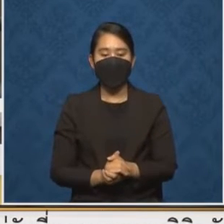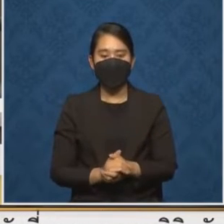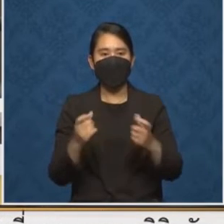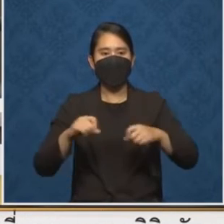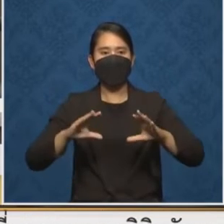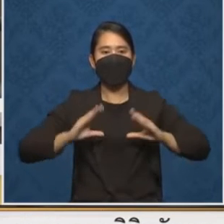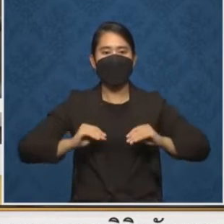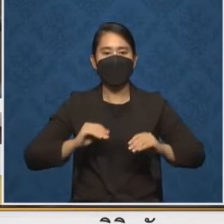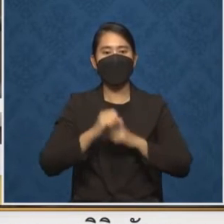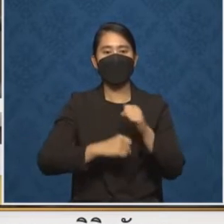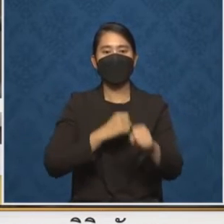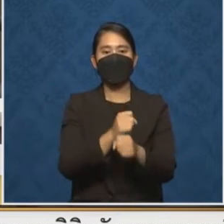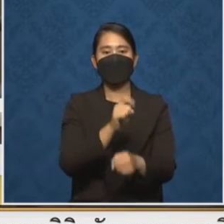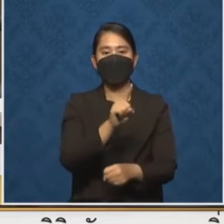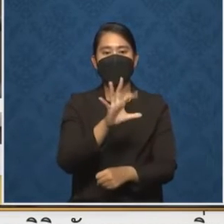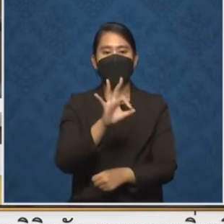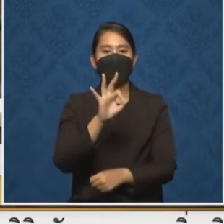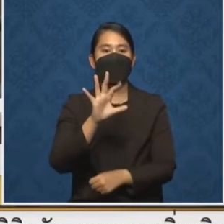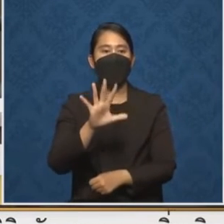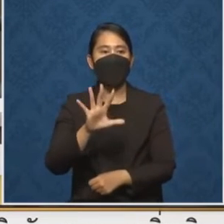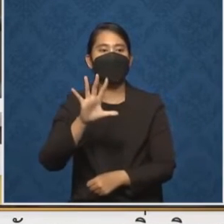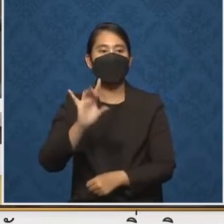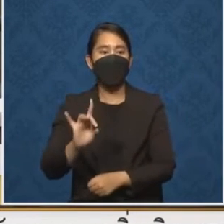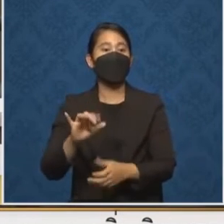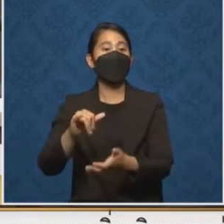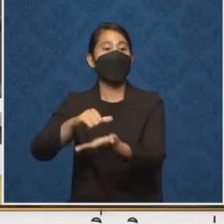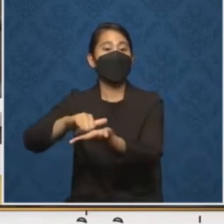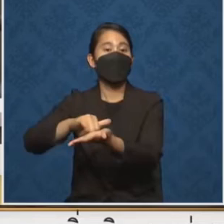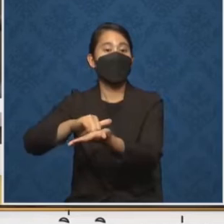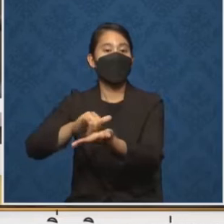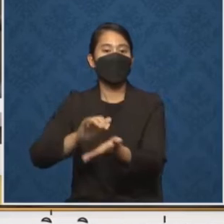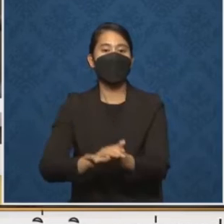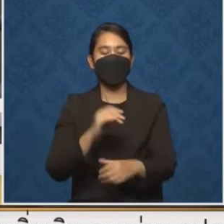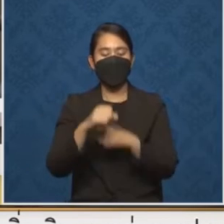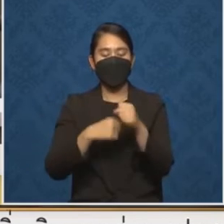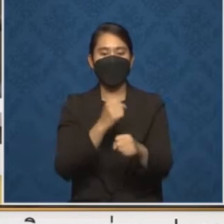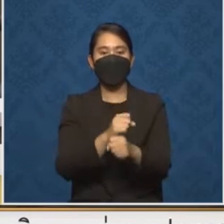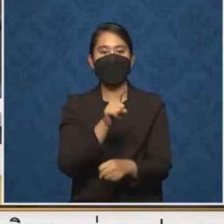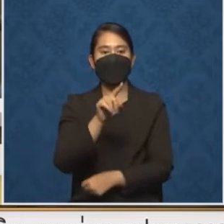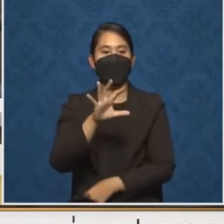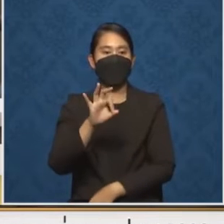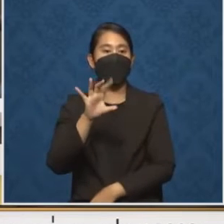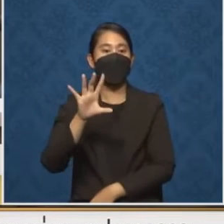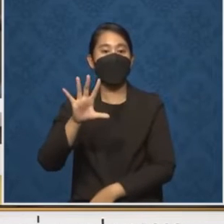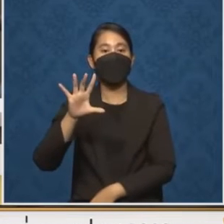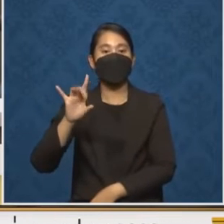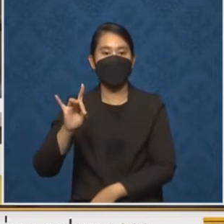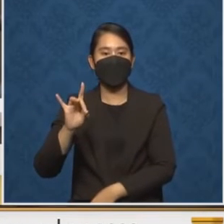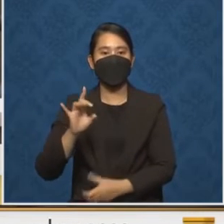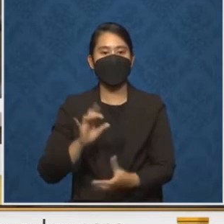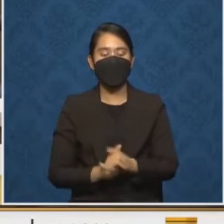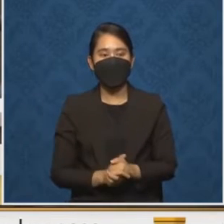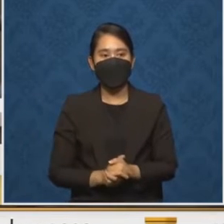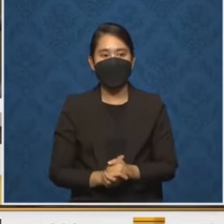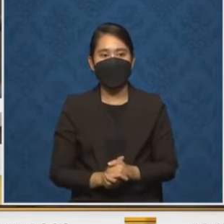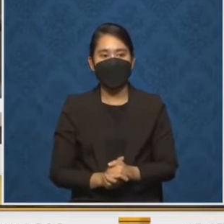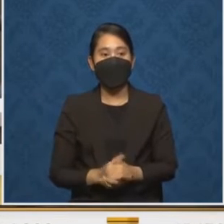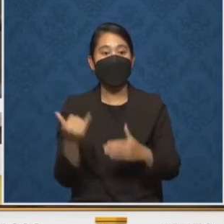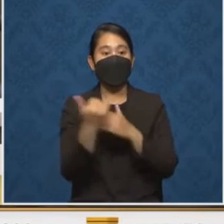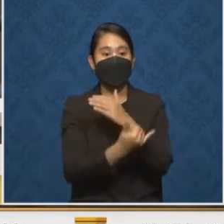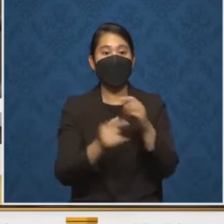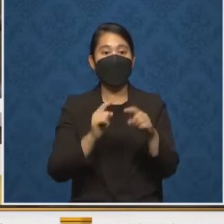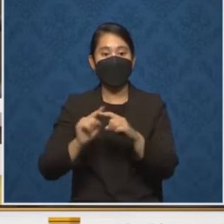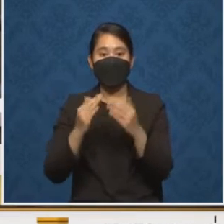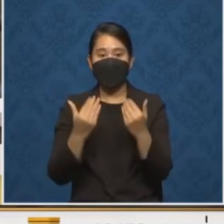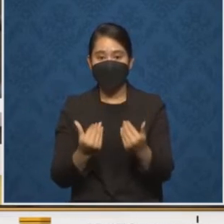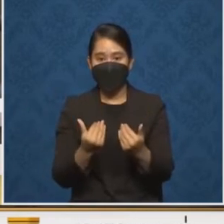ัตั้แต่ 1958 เส dishันุาะอยู่ trên แล้วบอกว่าทุประเทศตอนนี้มี